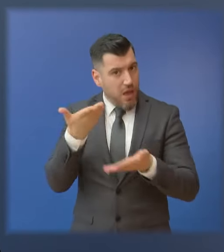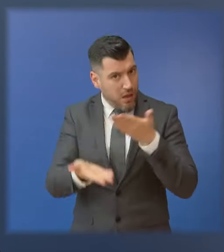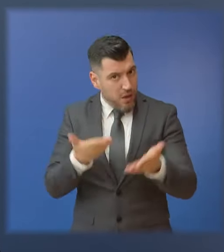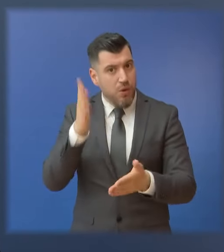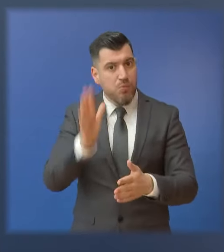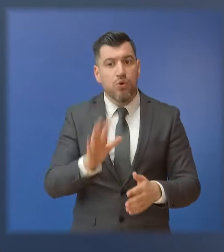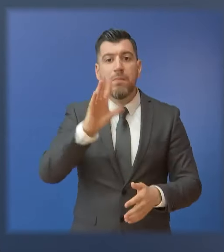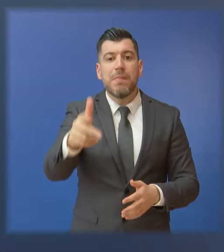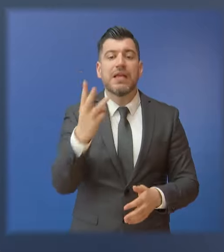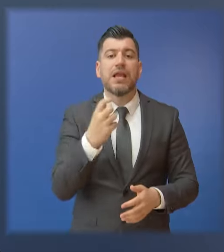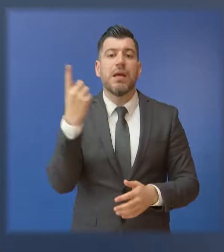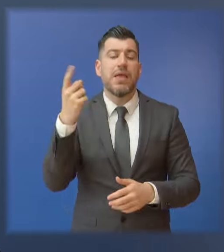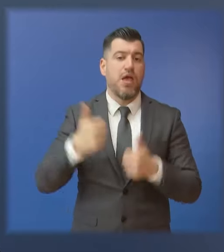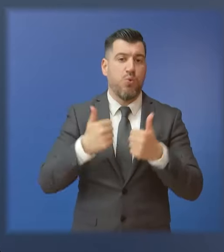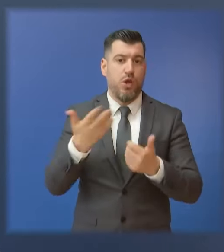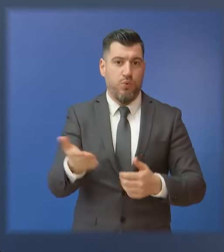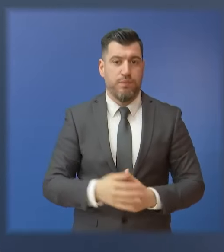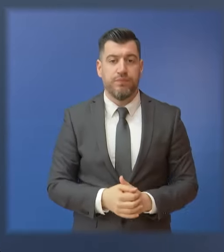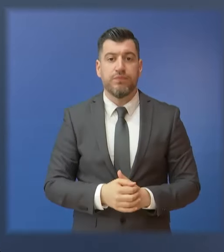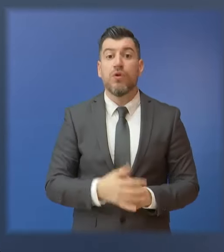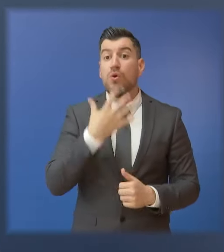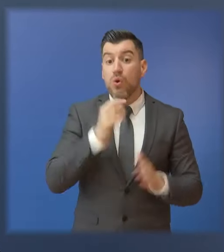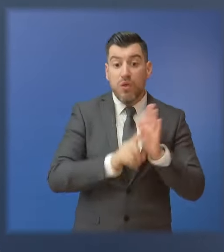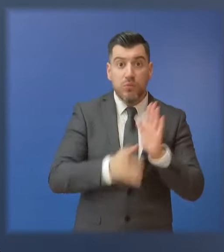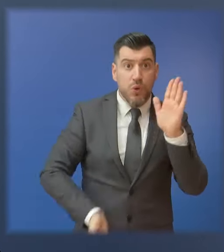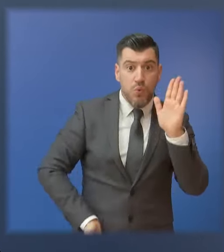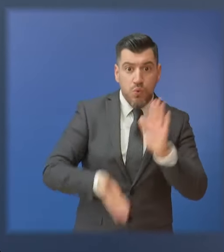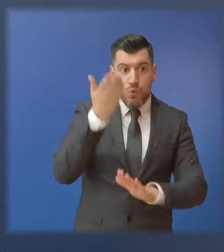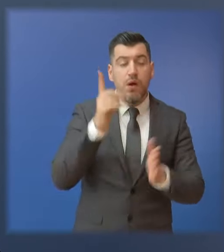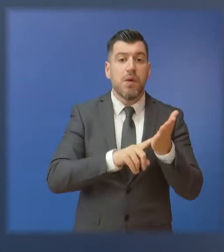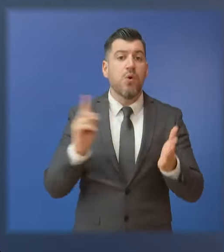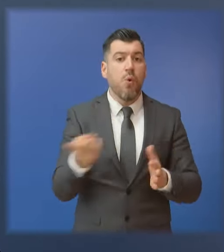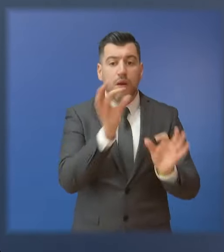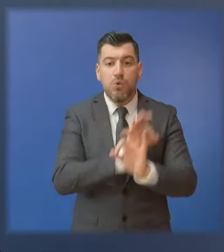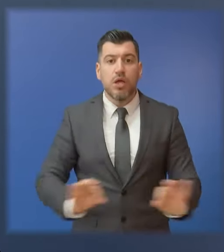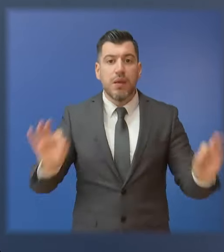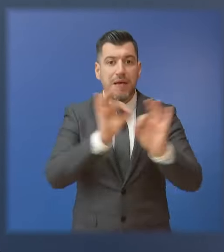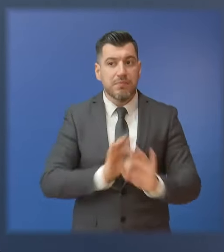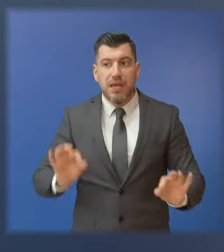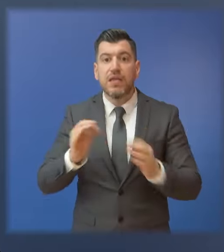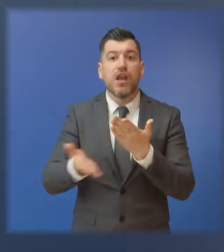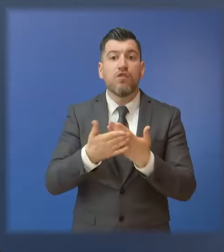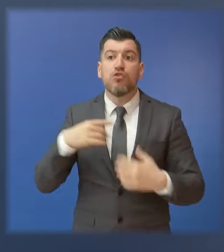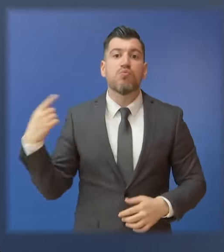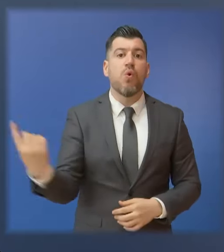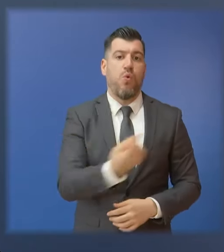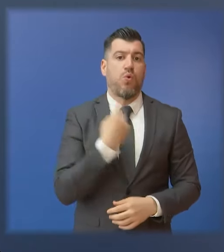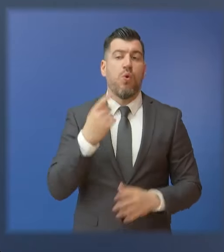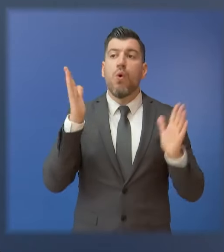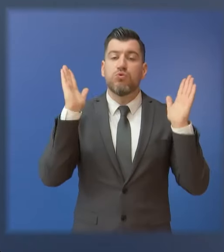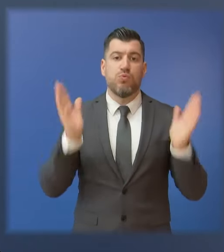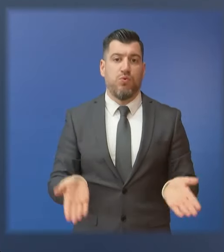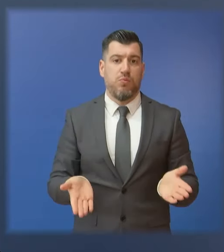με τις συνθήκες ισχυρών ανέμων και υψηλών θερμοκρασιών που επικρατούν πρέπει να είμαστε προετοιμασμένοι και να συμβάλλουμε όλοι κατά το δυνατόν στην